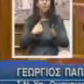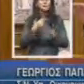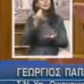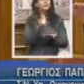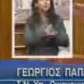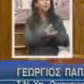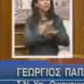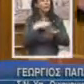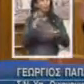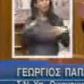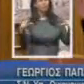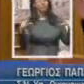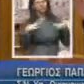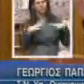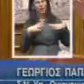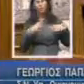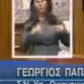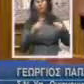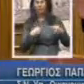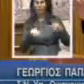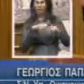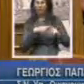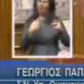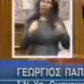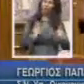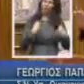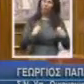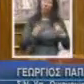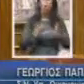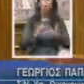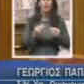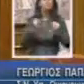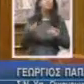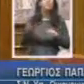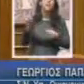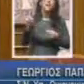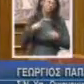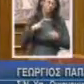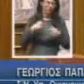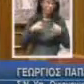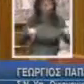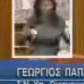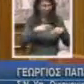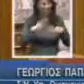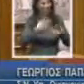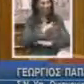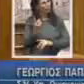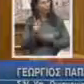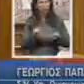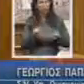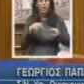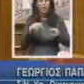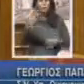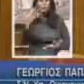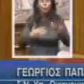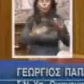για να ξεκουραστούμε, ούτε για να απολαύσουμε προνόμια. Αυτά τα αφήνουμε σε άλλους. Εμείς με αυτόν τον προϋπολογισμό κάνουμε ένα